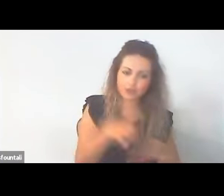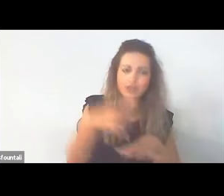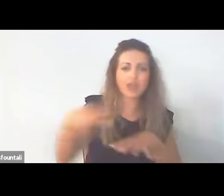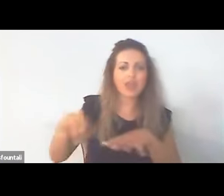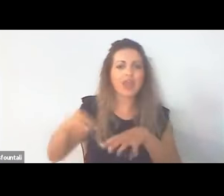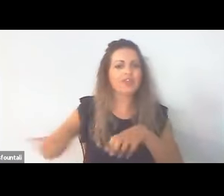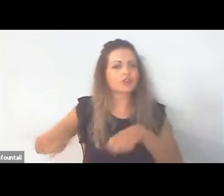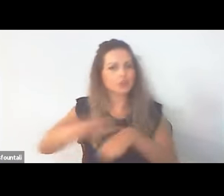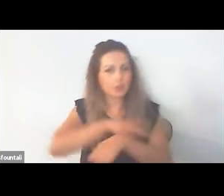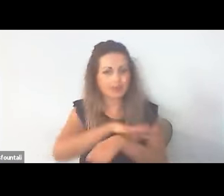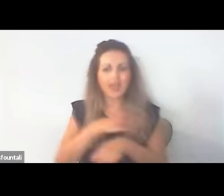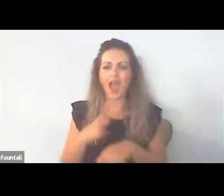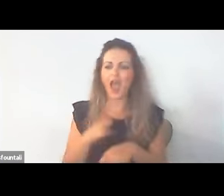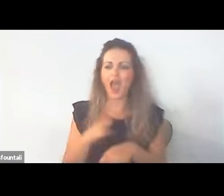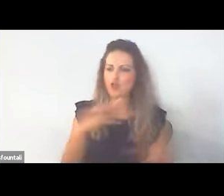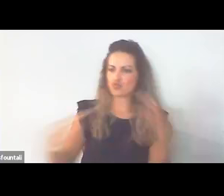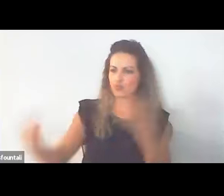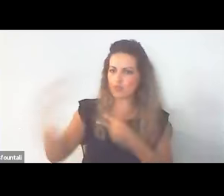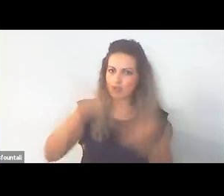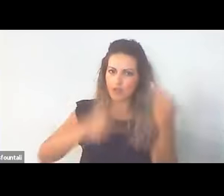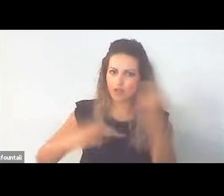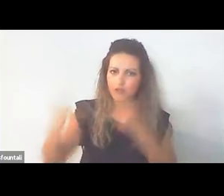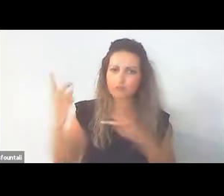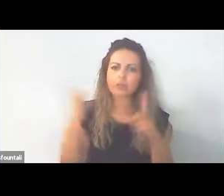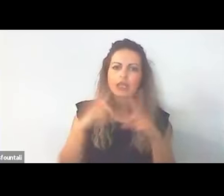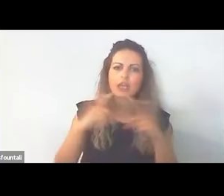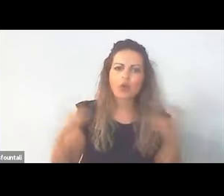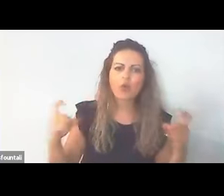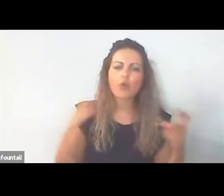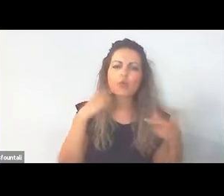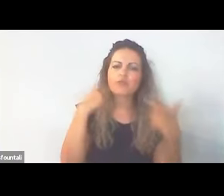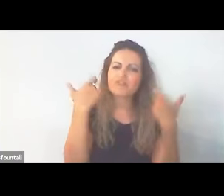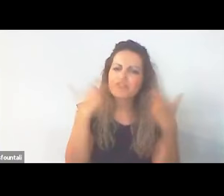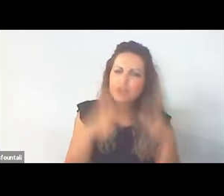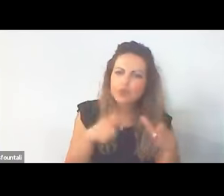πολύ πολύπλευρο υλικό, οπτικοακουστικό υλικό, βίντεο,